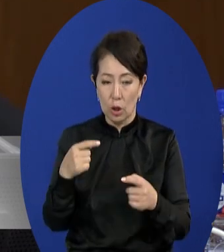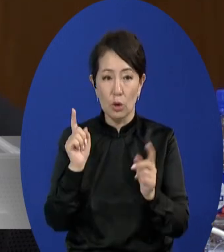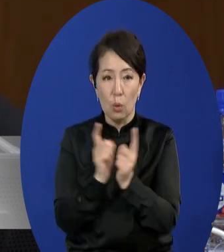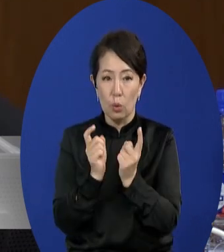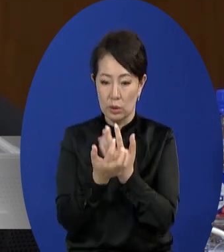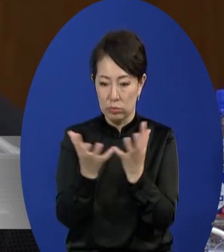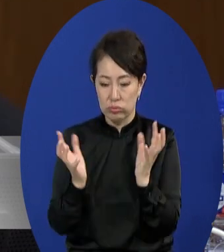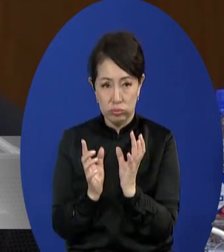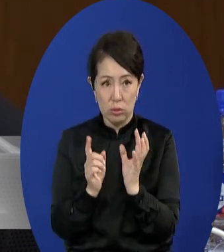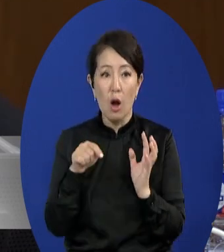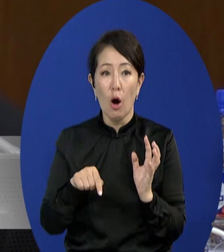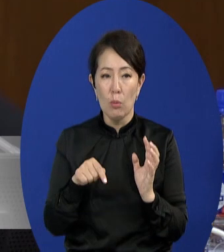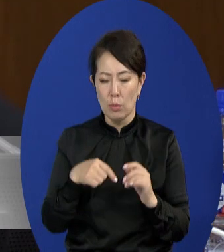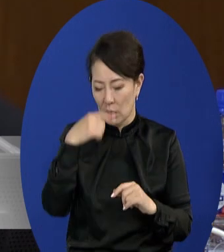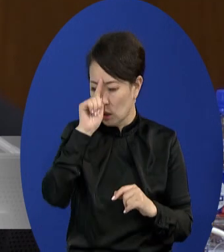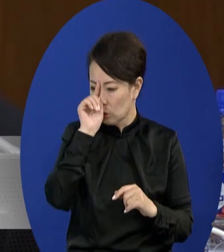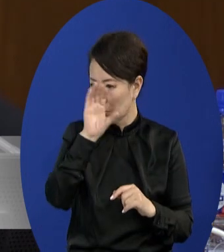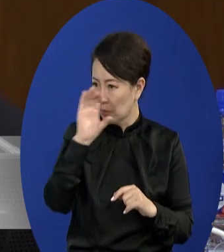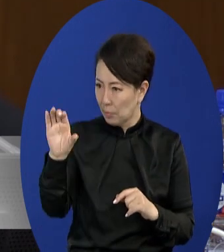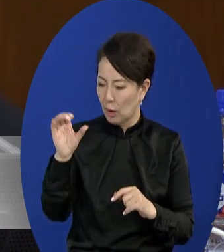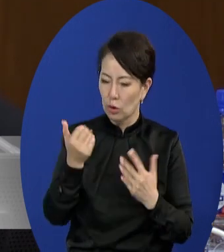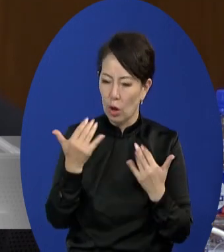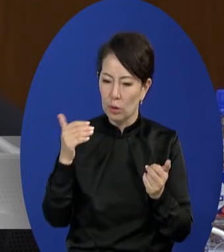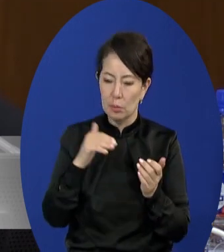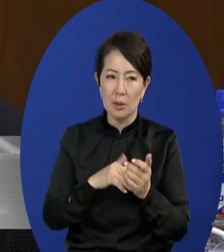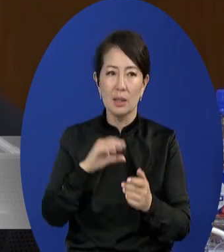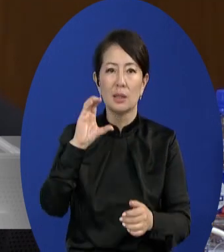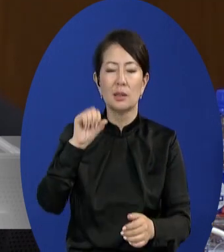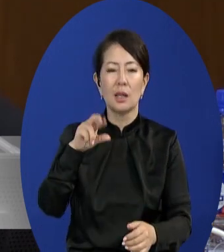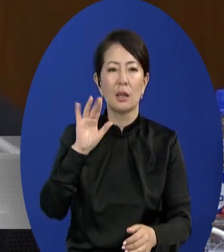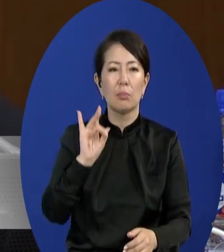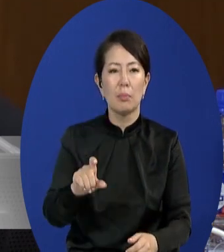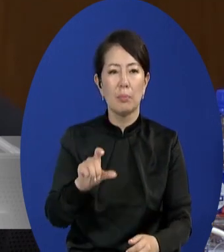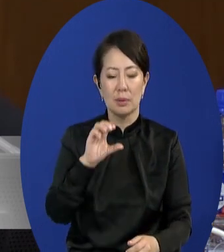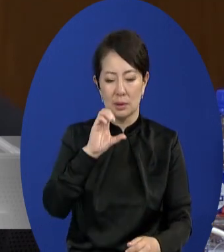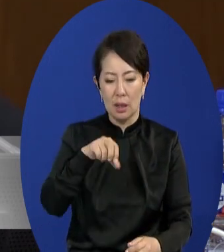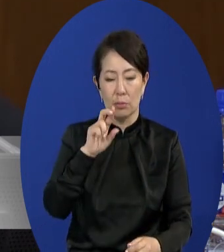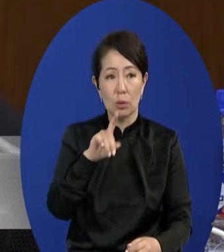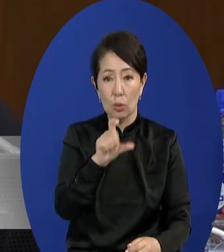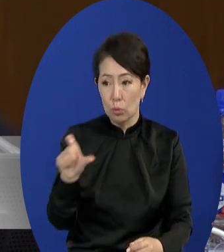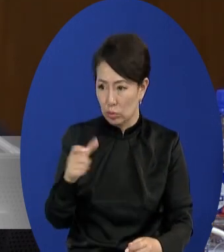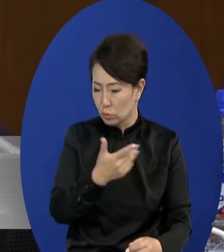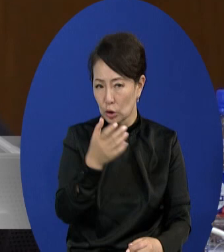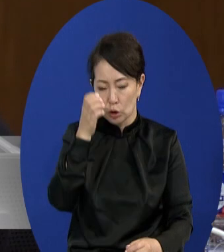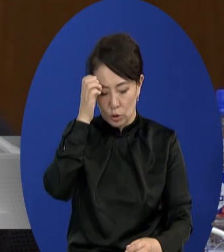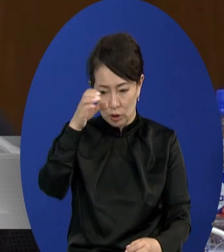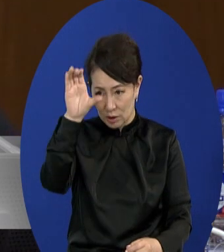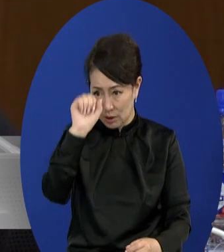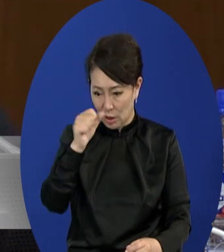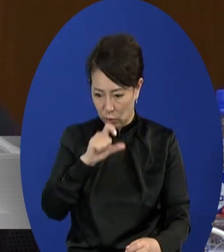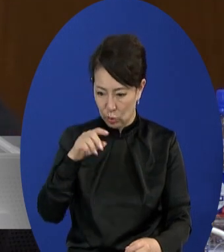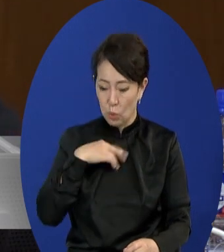хийж эрүүл мэндийн байгууллагын мянган мянган салбарынхан одоо бас ерөнхий сайдынхаа үгэнд түнхэлтэй хандна гэдэгт итгэлтэй